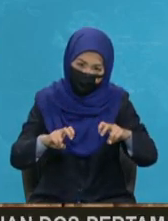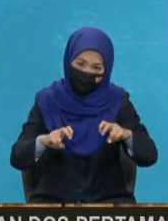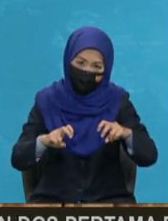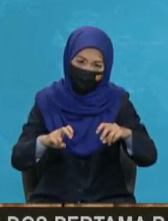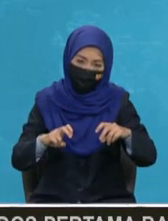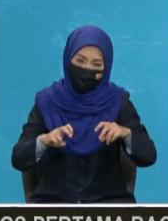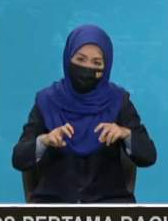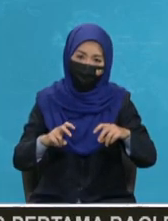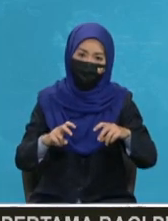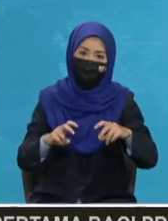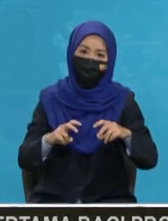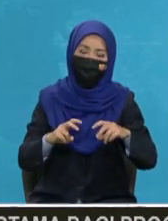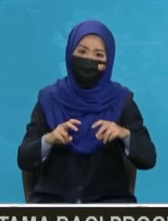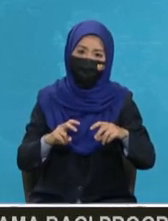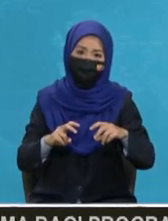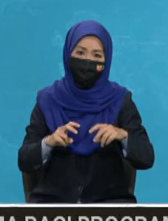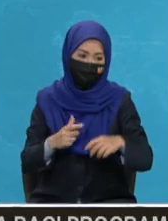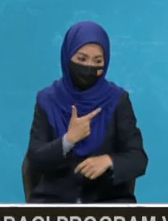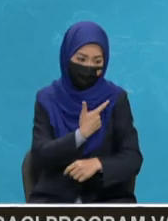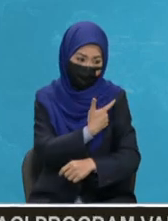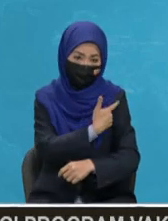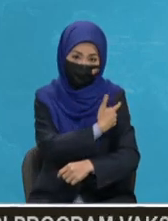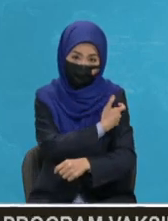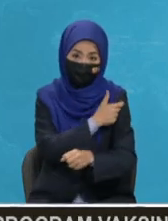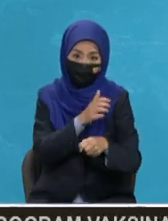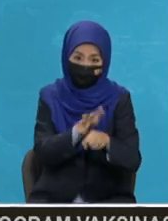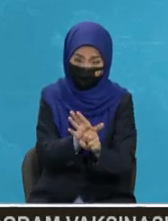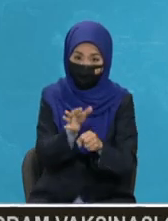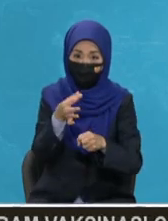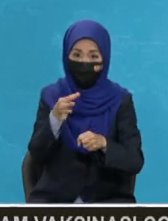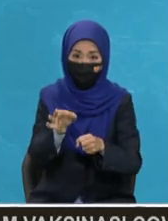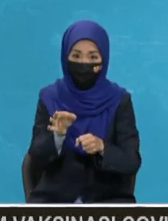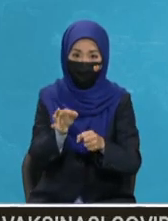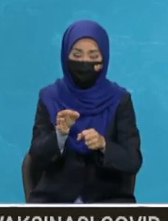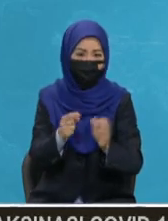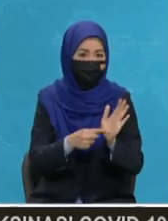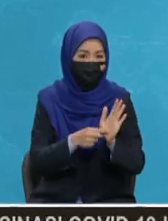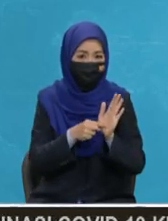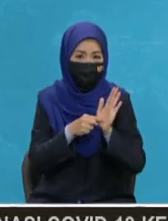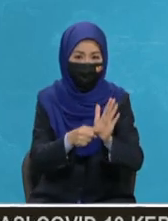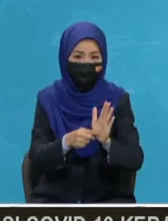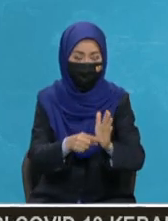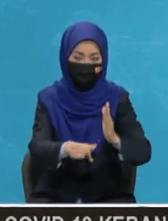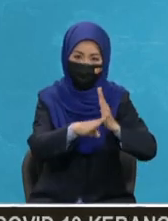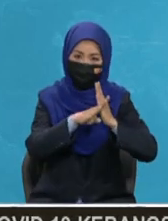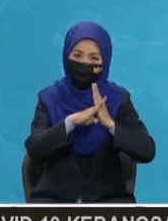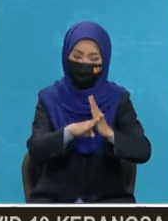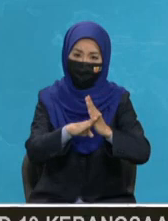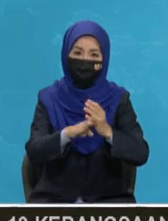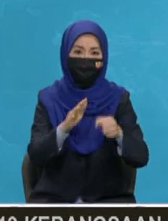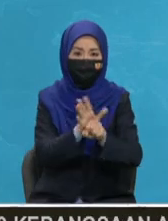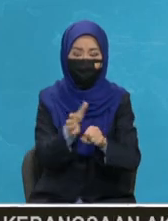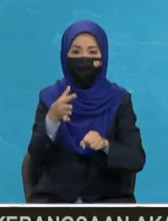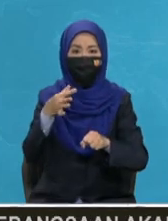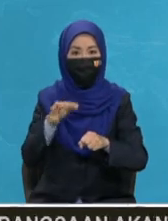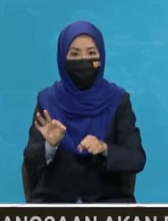berlaku breakthru infections namun suntikan vaksin komplit 19 telah terbukti mencegah kebanyakan besar yang